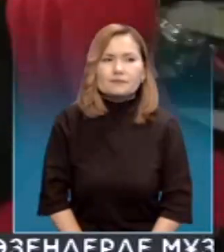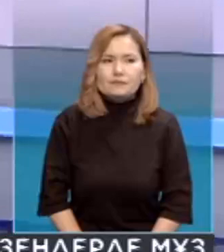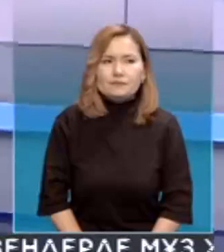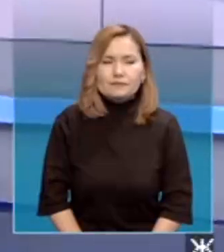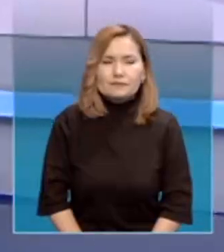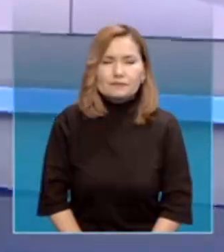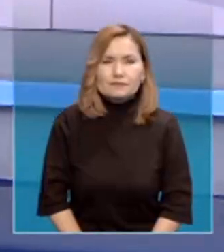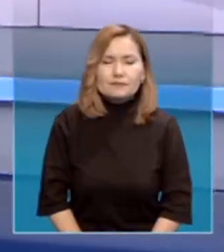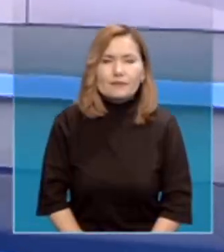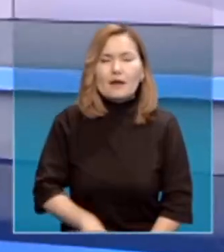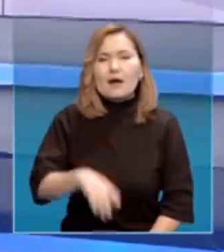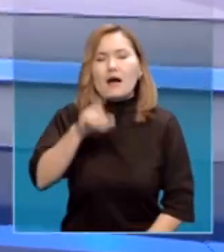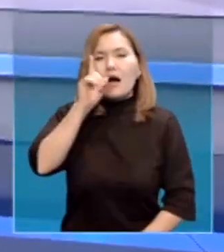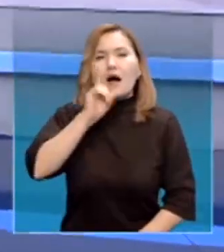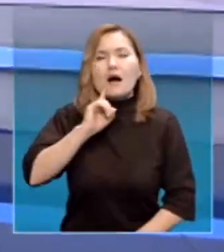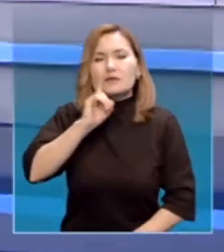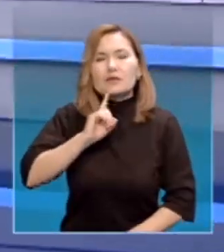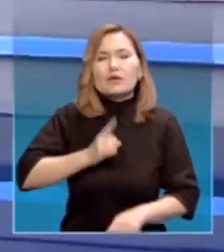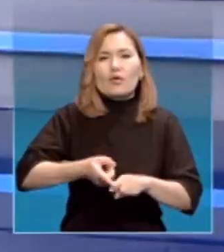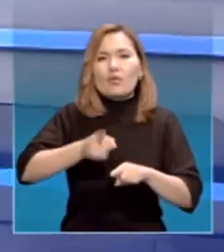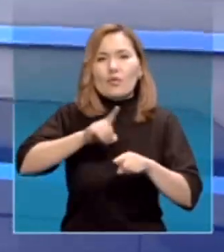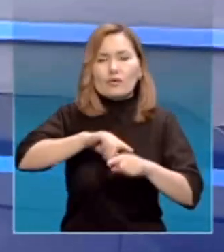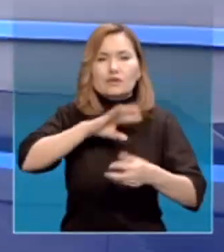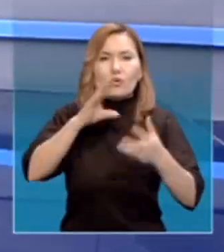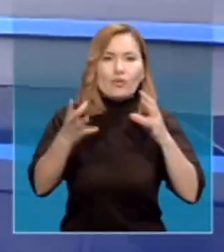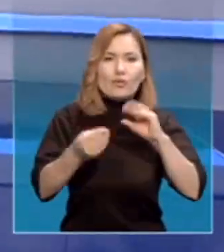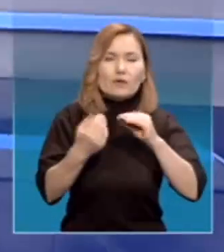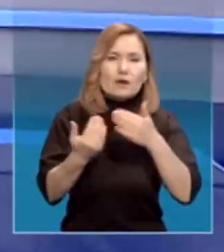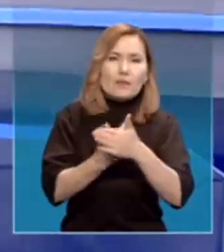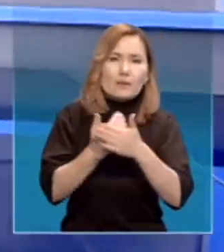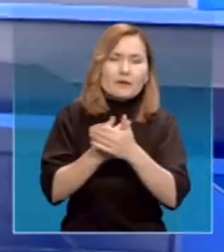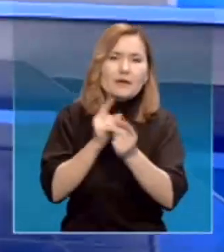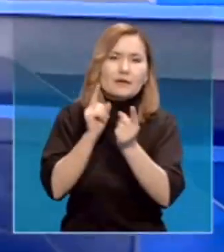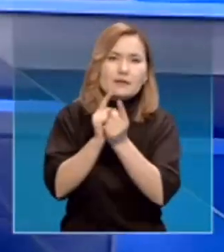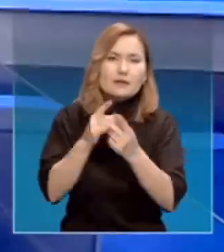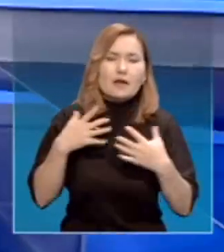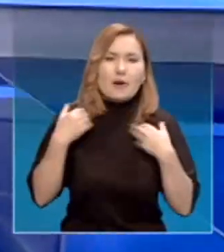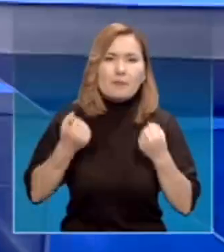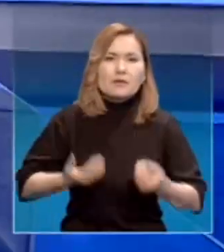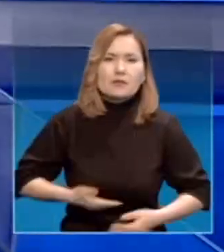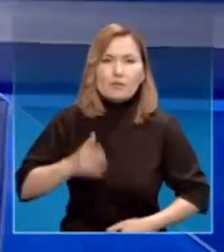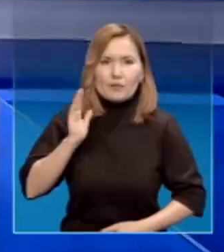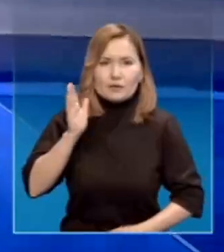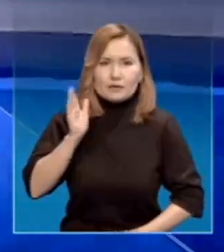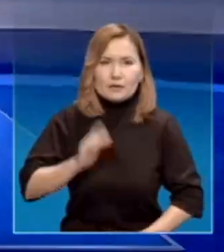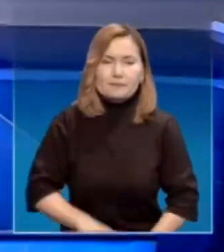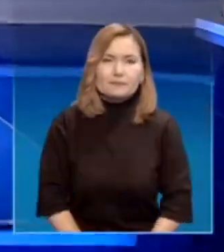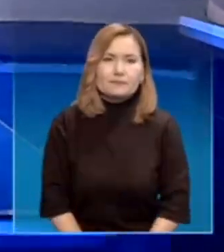Құрметті көрермен, әзірге айтарымыз осы. Ұлттық арнадан алыстамаңыз, алда ауа райы мәліметі.